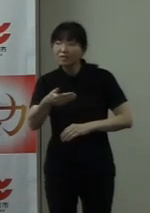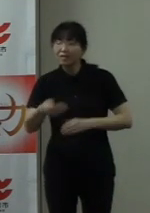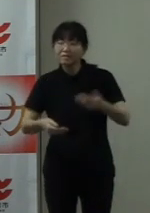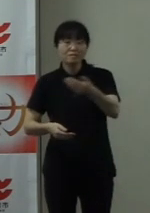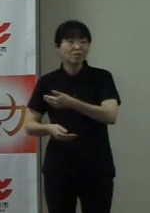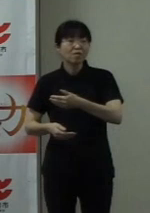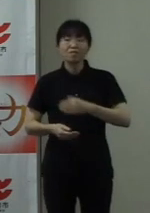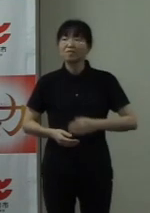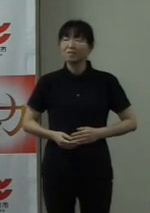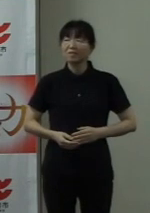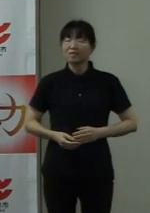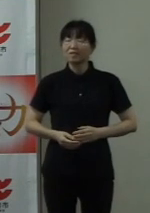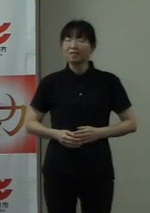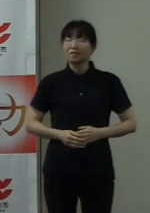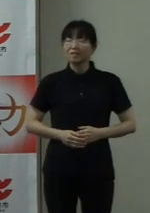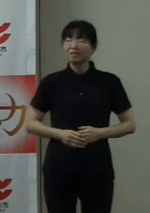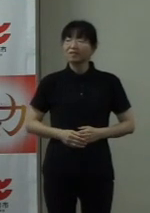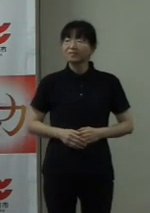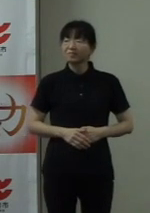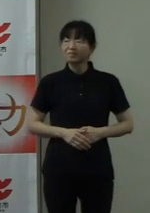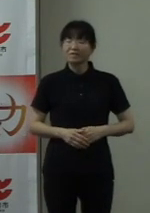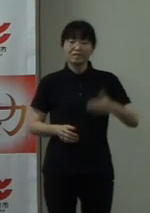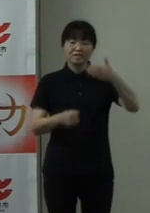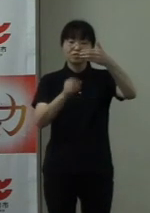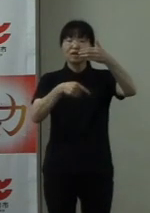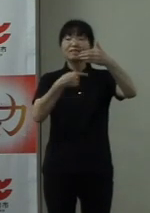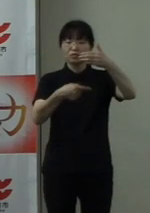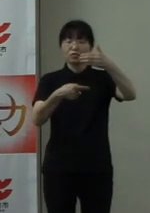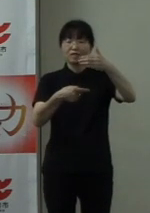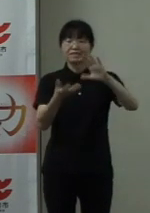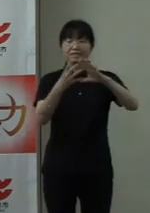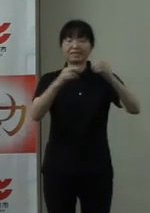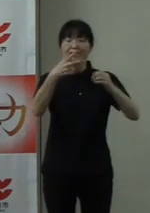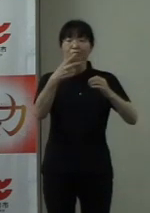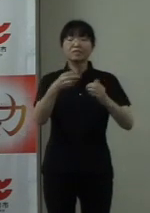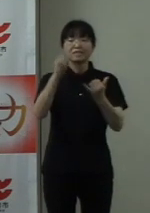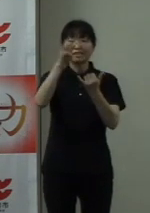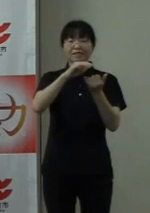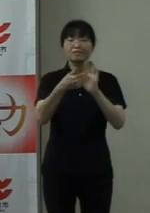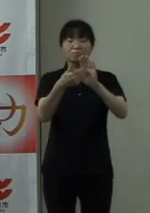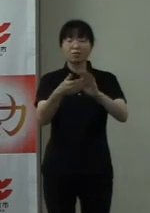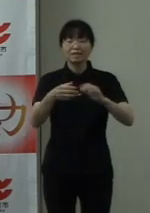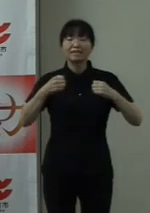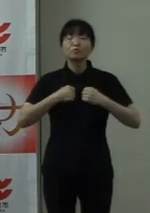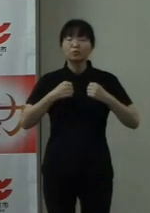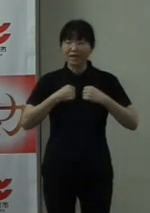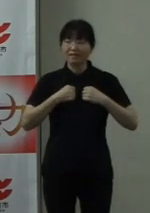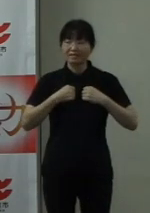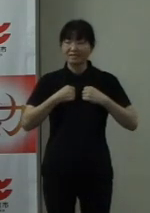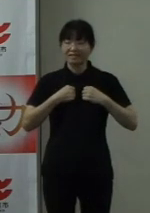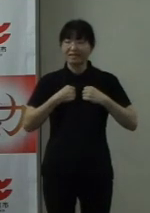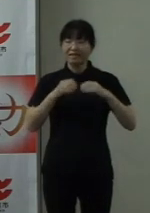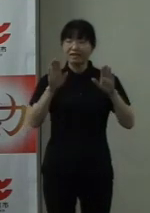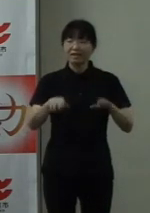防災、 今日9月1日の出雲市防災訓練なんですけど、今年の